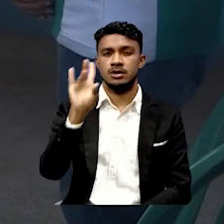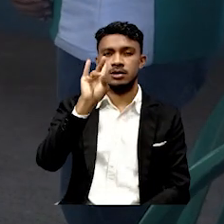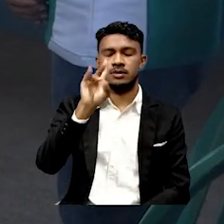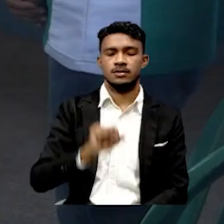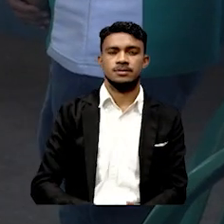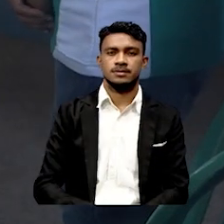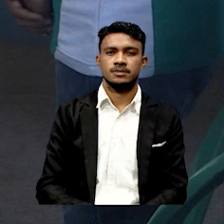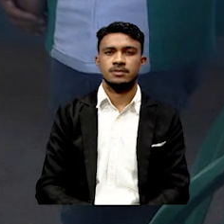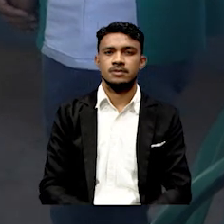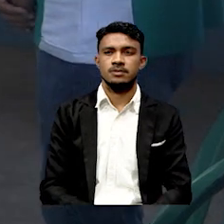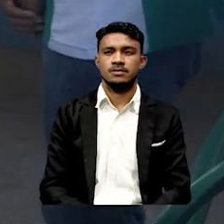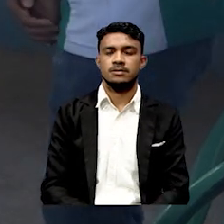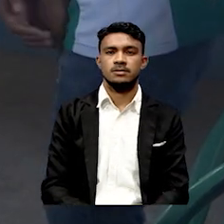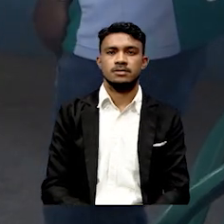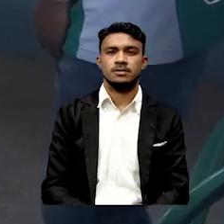hitu.